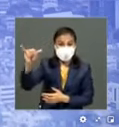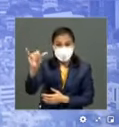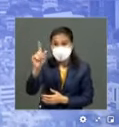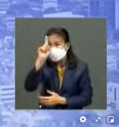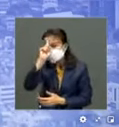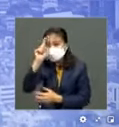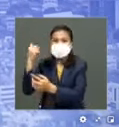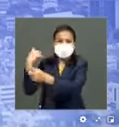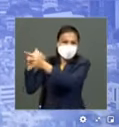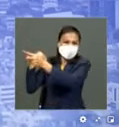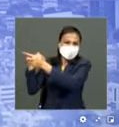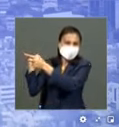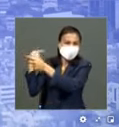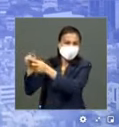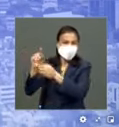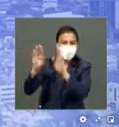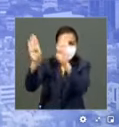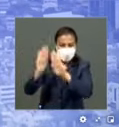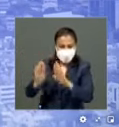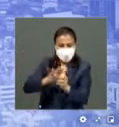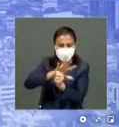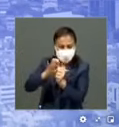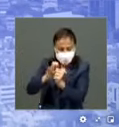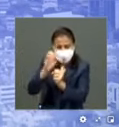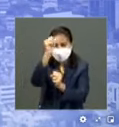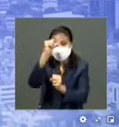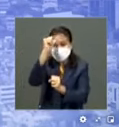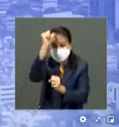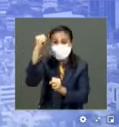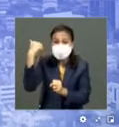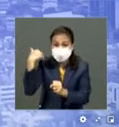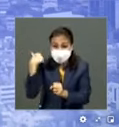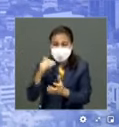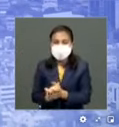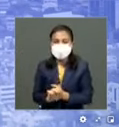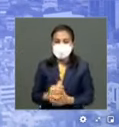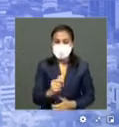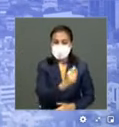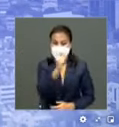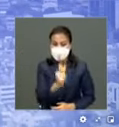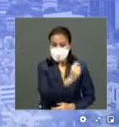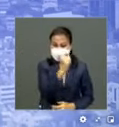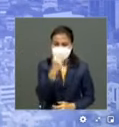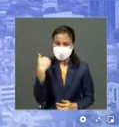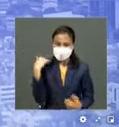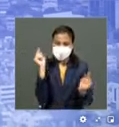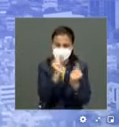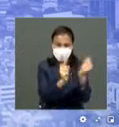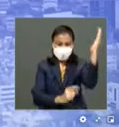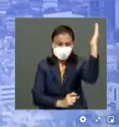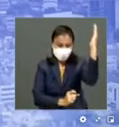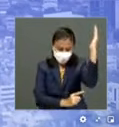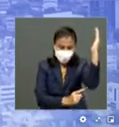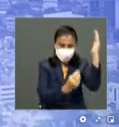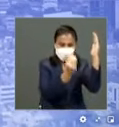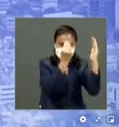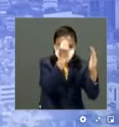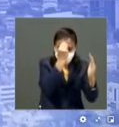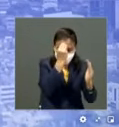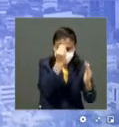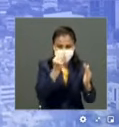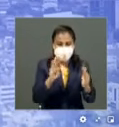ายพันธุ์อินเดียที่อเมริกานะคะและเอเชียมีรายงานแล้วที่สิงคโปร์ญี่ปุ่นและบาเรนด้ว